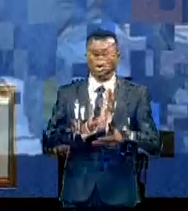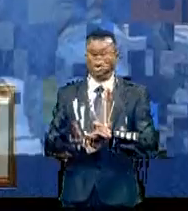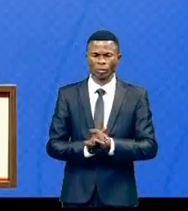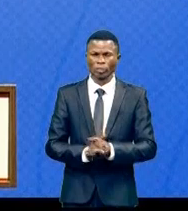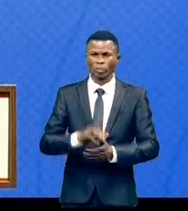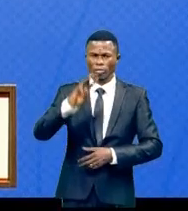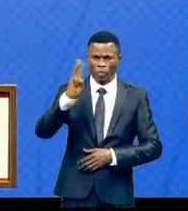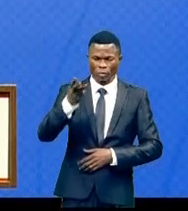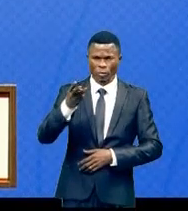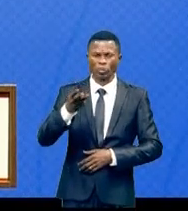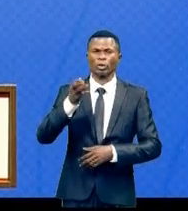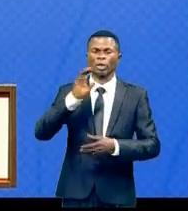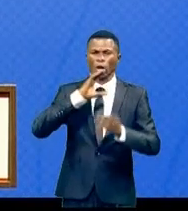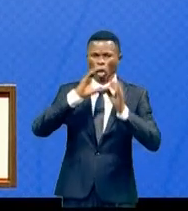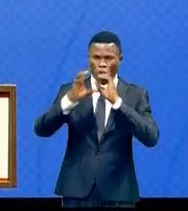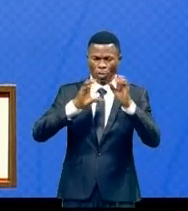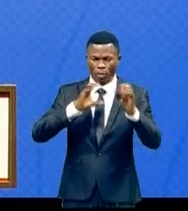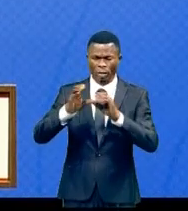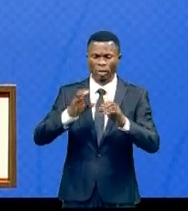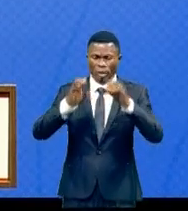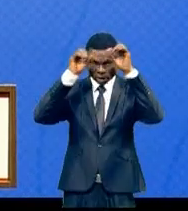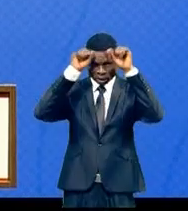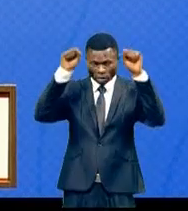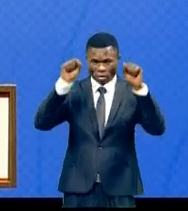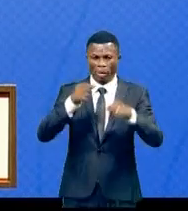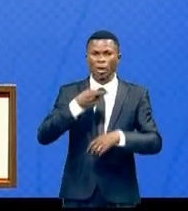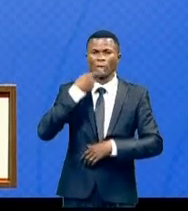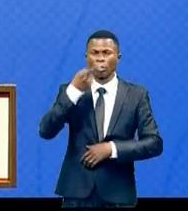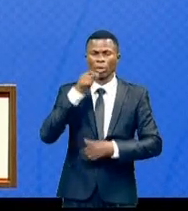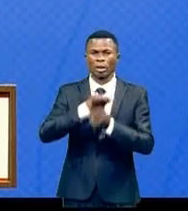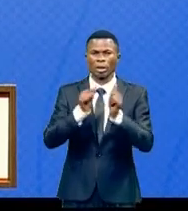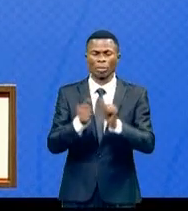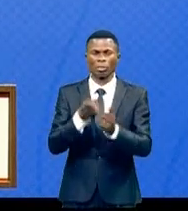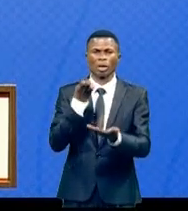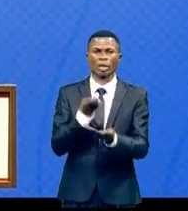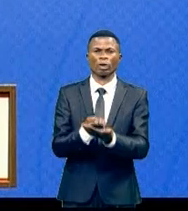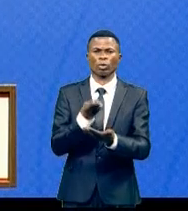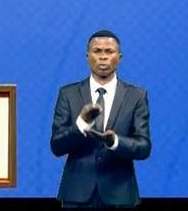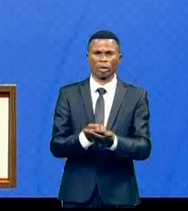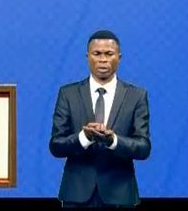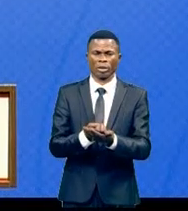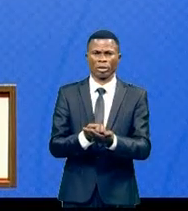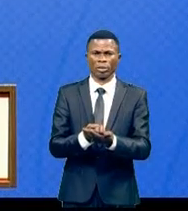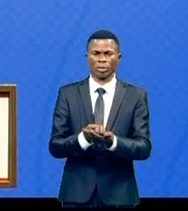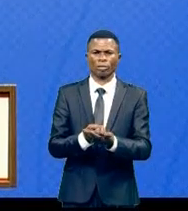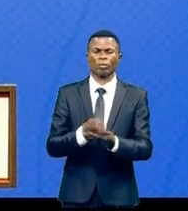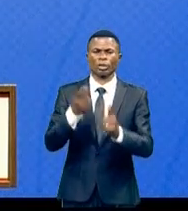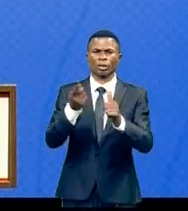troisième point de la communication du président de la République a porté sur quelques questions économiques.